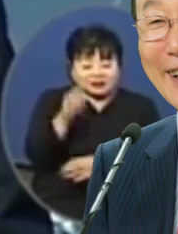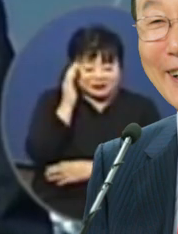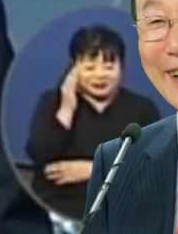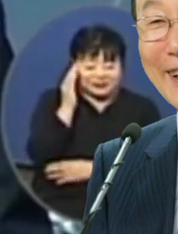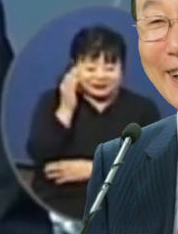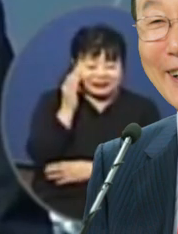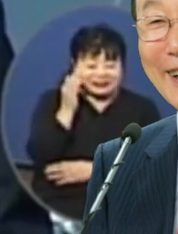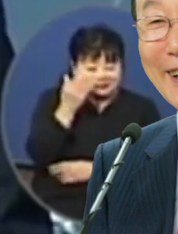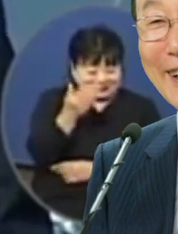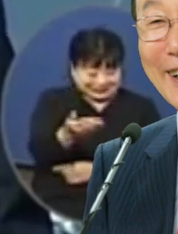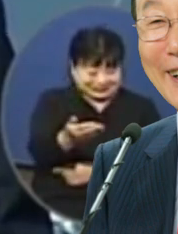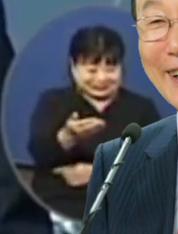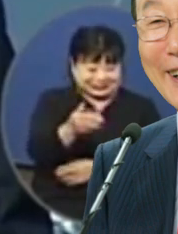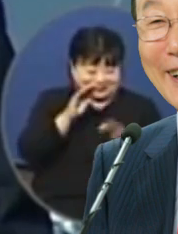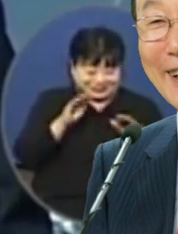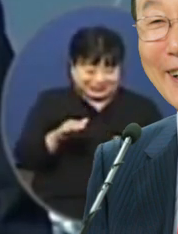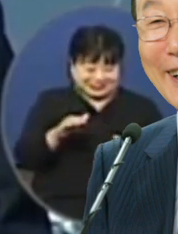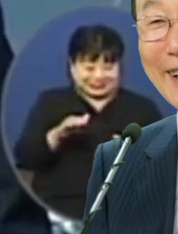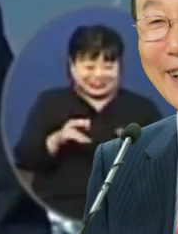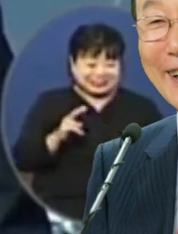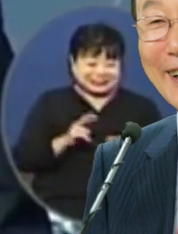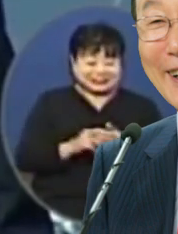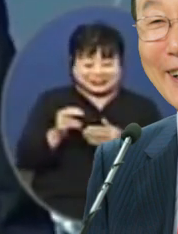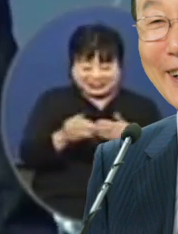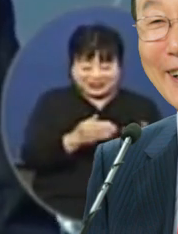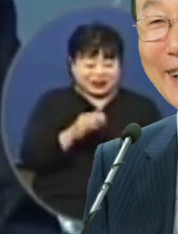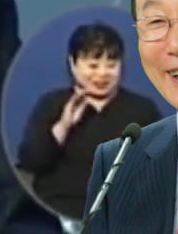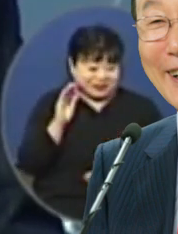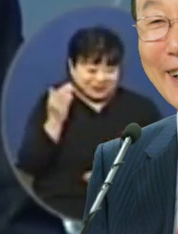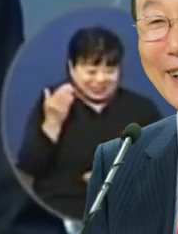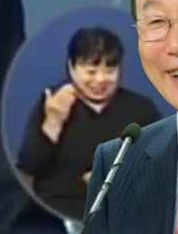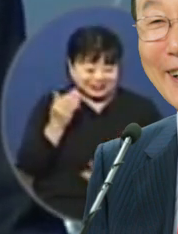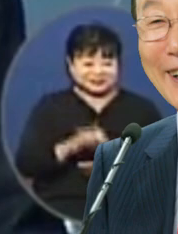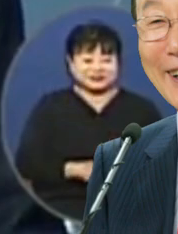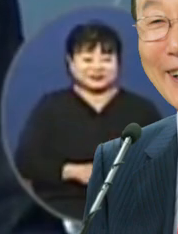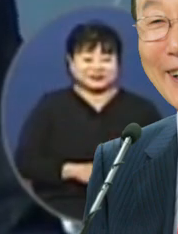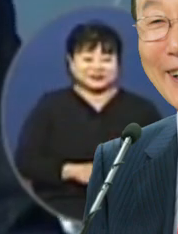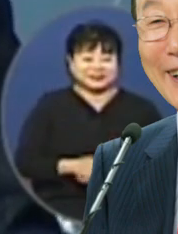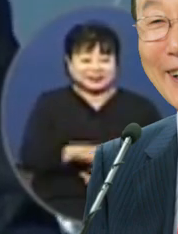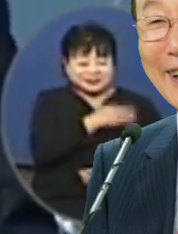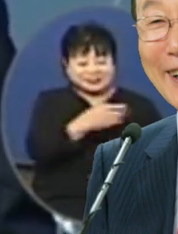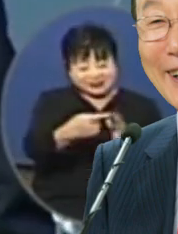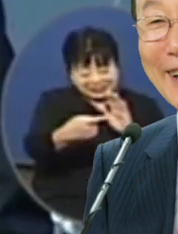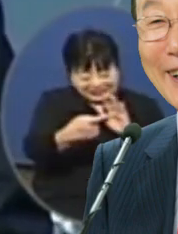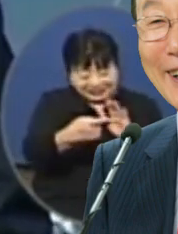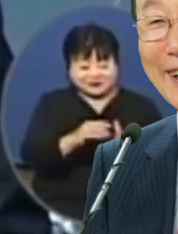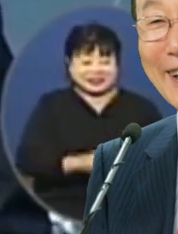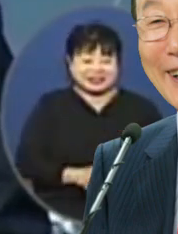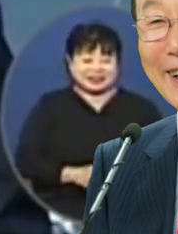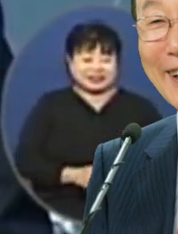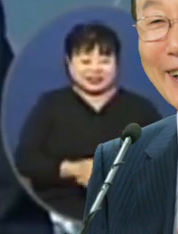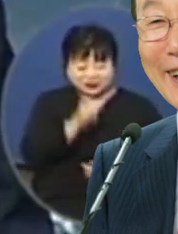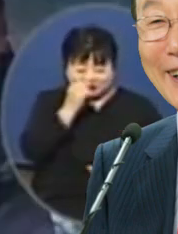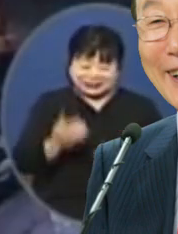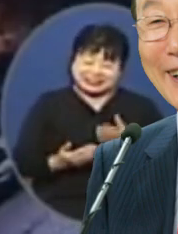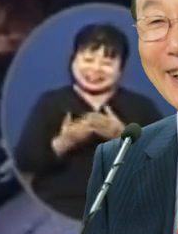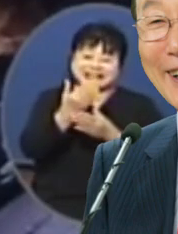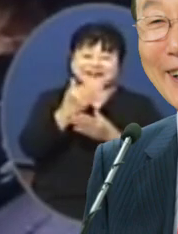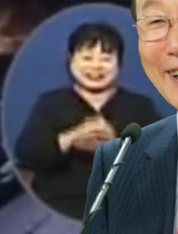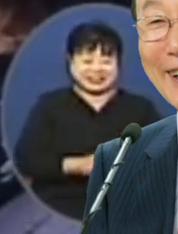합니다. 당신은 오늘 기적을 체험합니다. 능력이 나타납니다. 좋은 일이